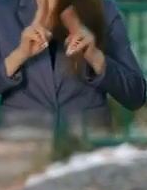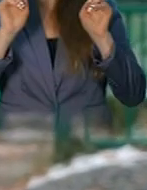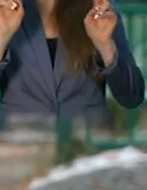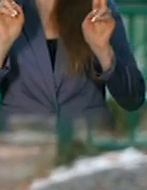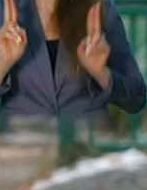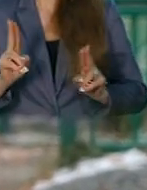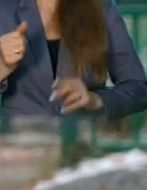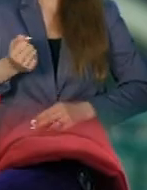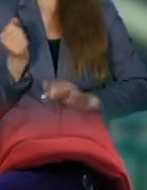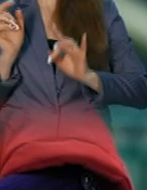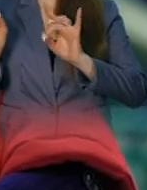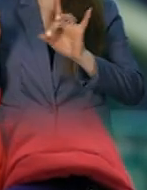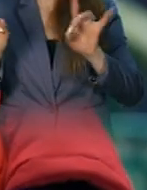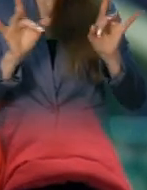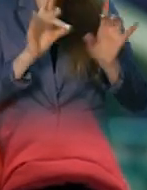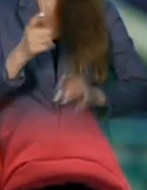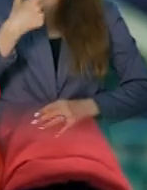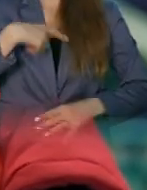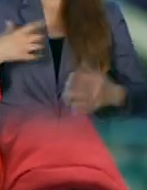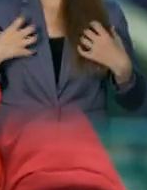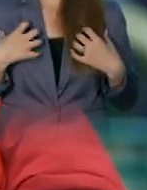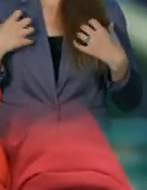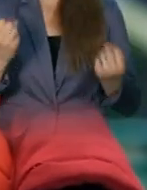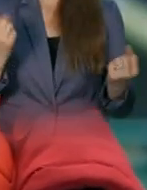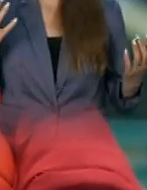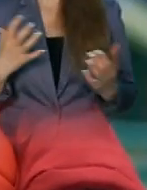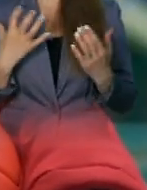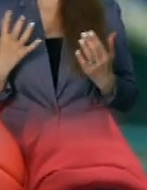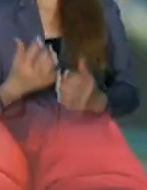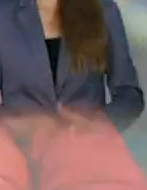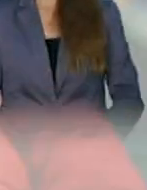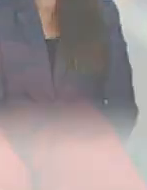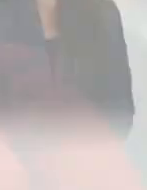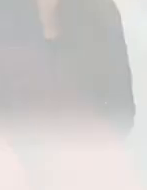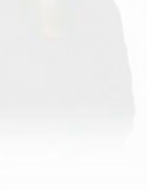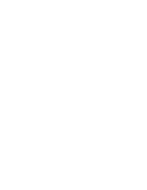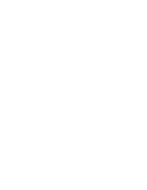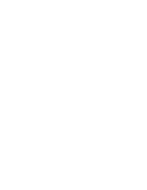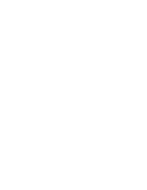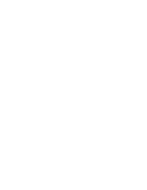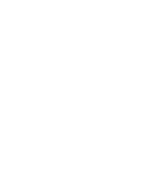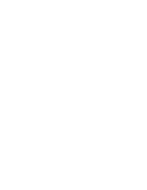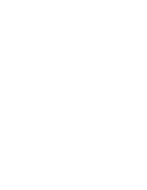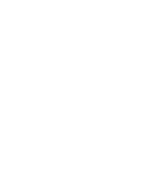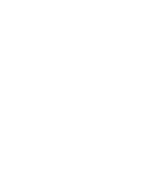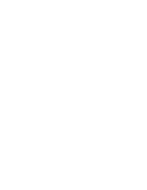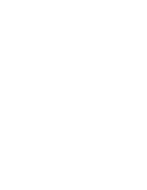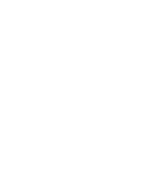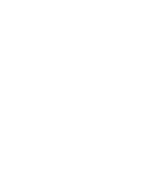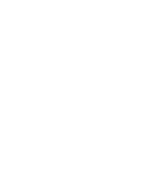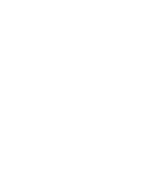Осы ережелерді есте сақта. Достарыңмен бөліс және аман бол.